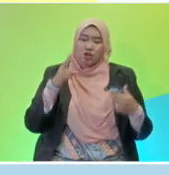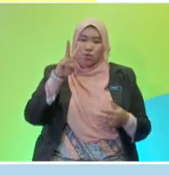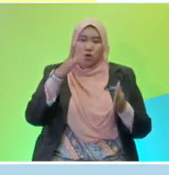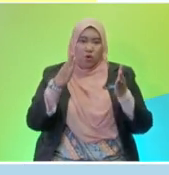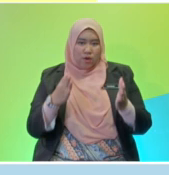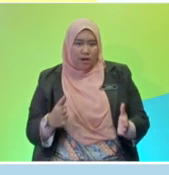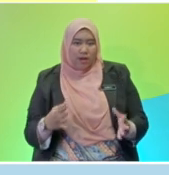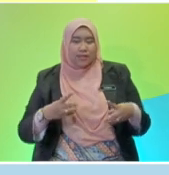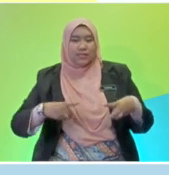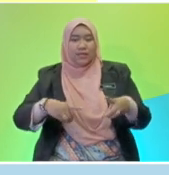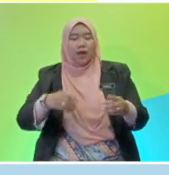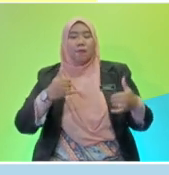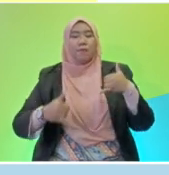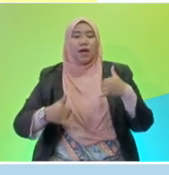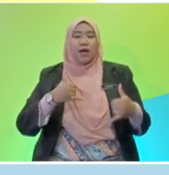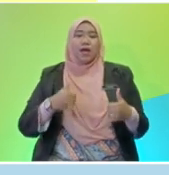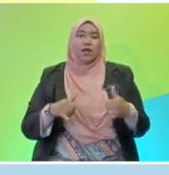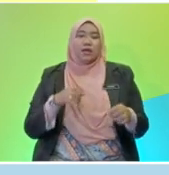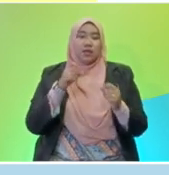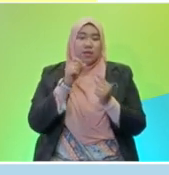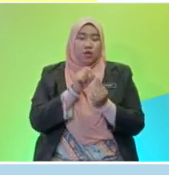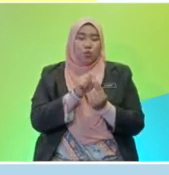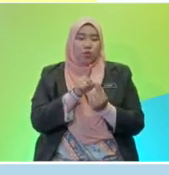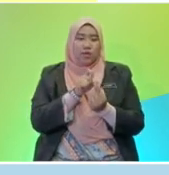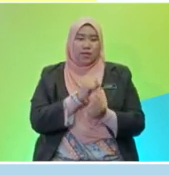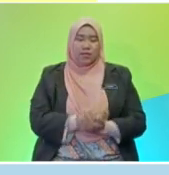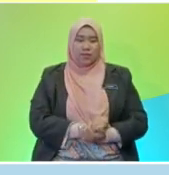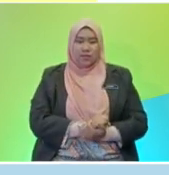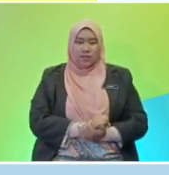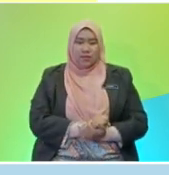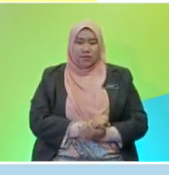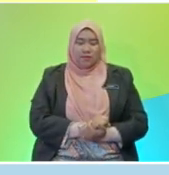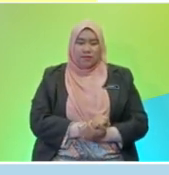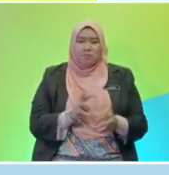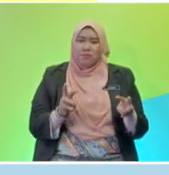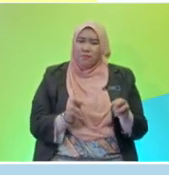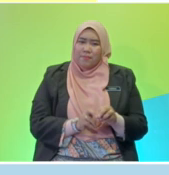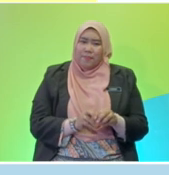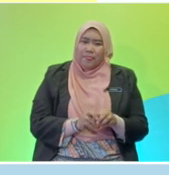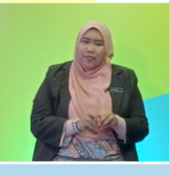enggak main gully macam sama